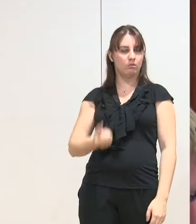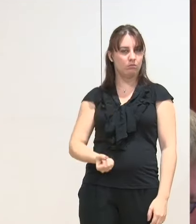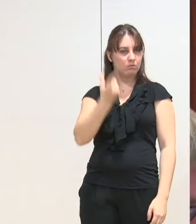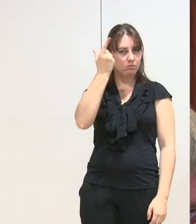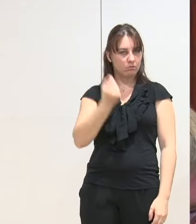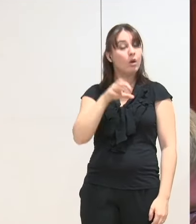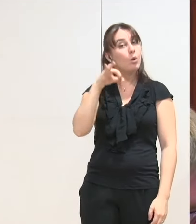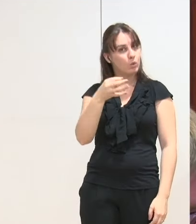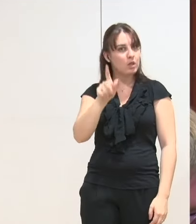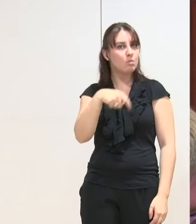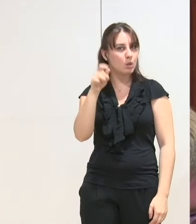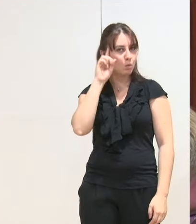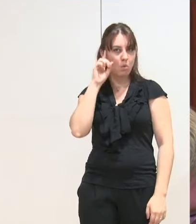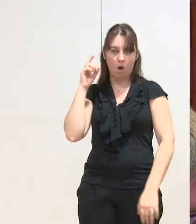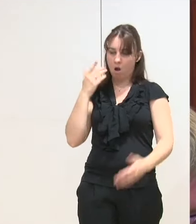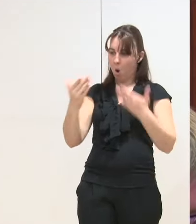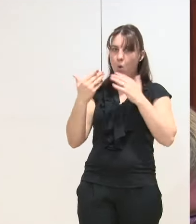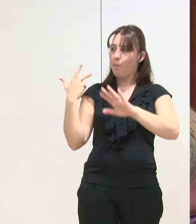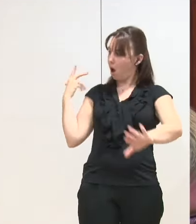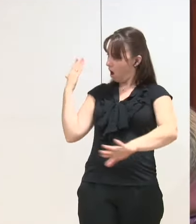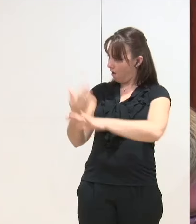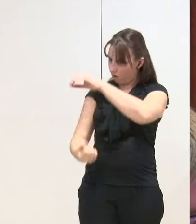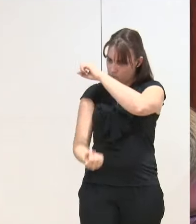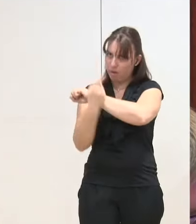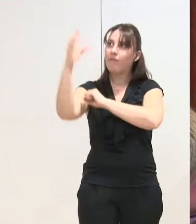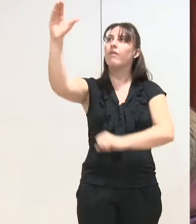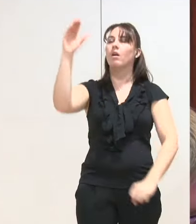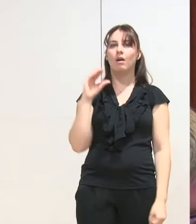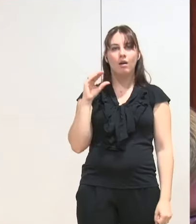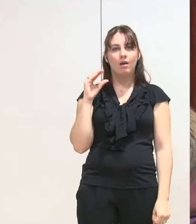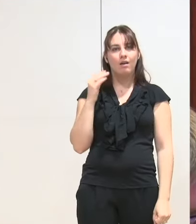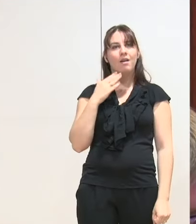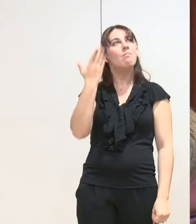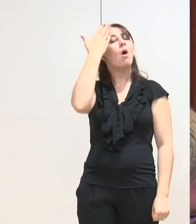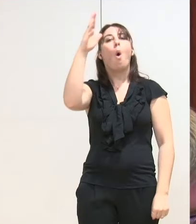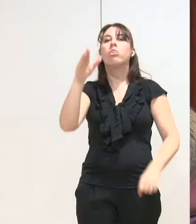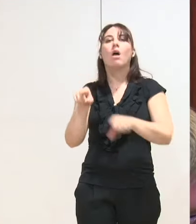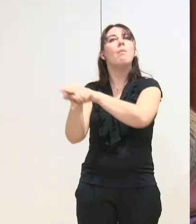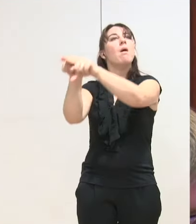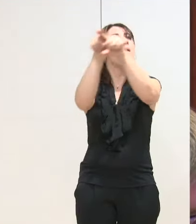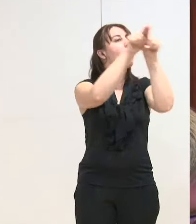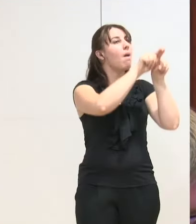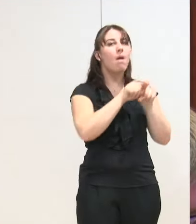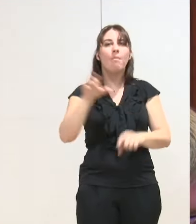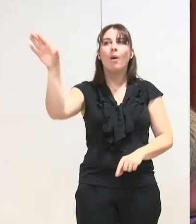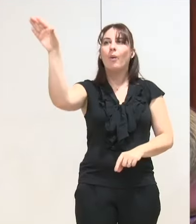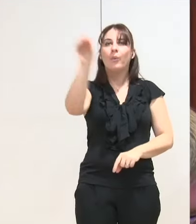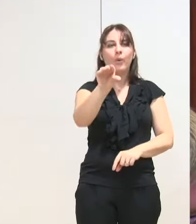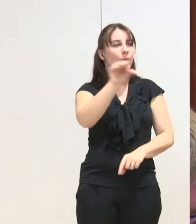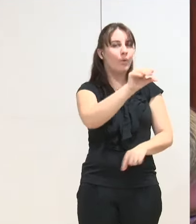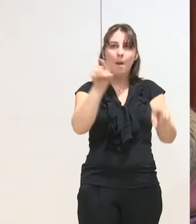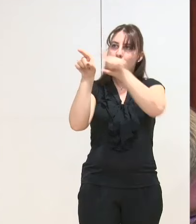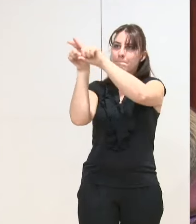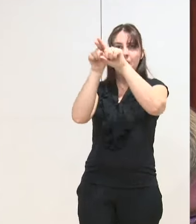effet par rapport à ce que nous avons pu connaître mais elle est la même pour chaque collectivité pour chaque ville